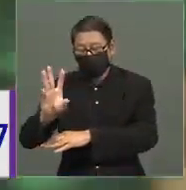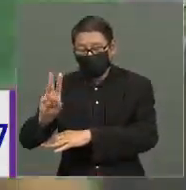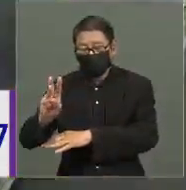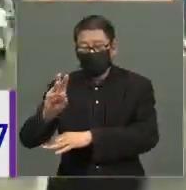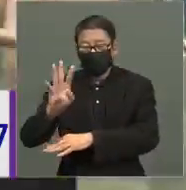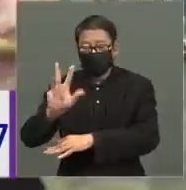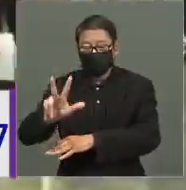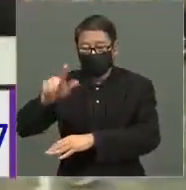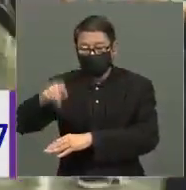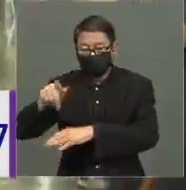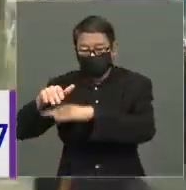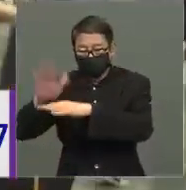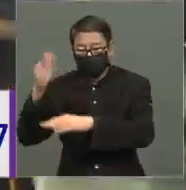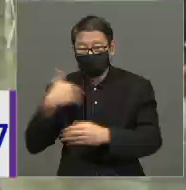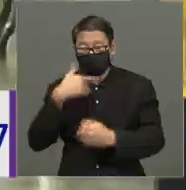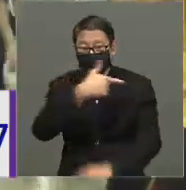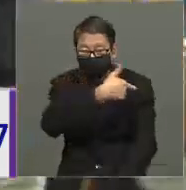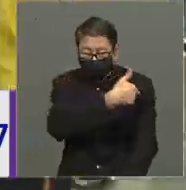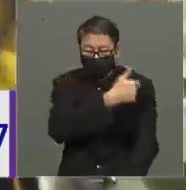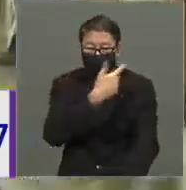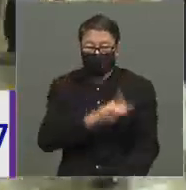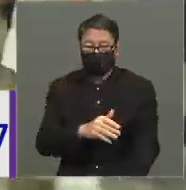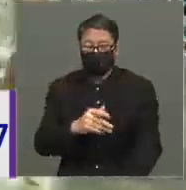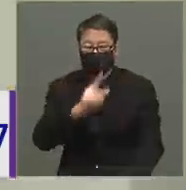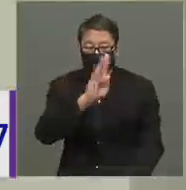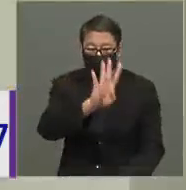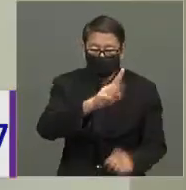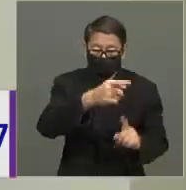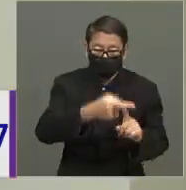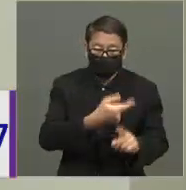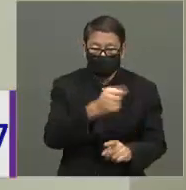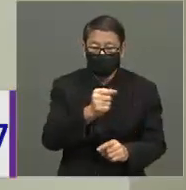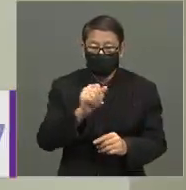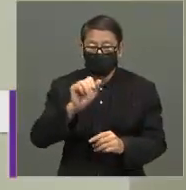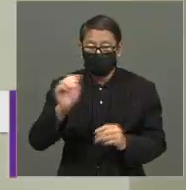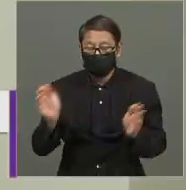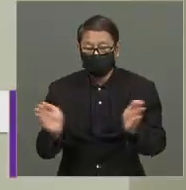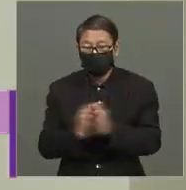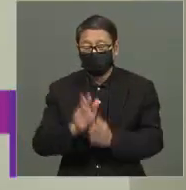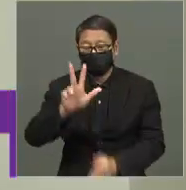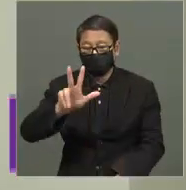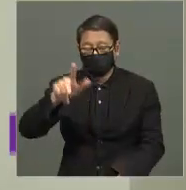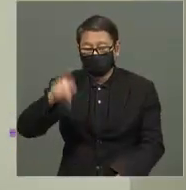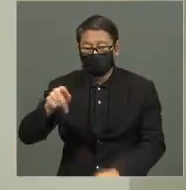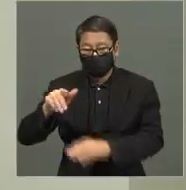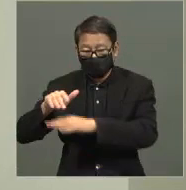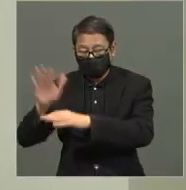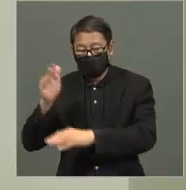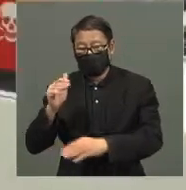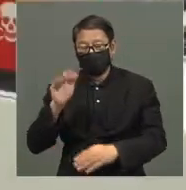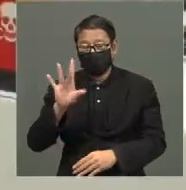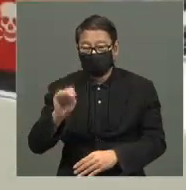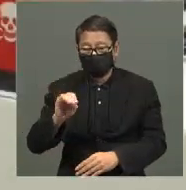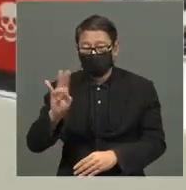3,796 คนค่ะได้รับการฉีดวัคซีนไปแล้วตั้งแต่4ตุลาคมจำนวน 3,284 คนหรือคิดเป็น